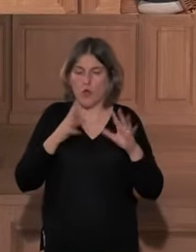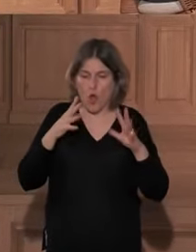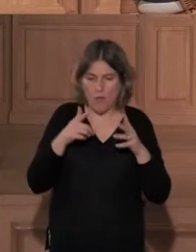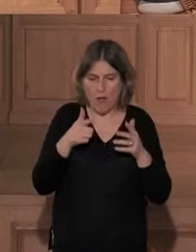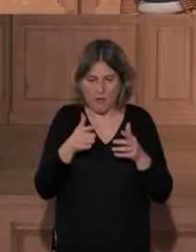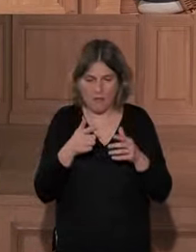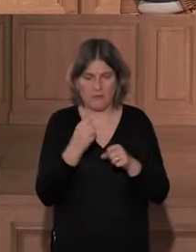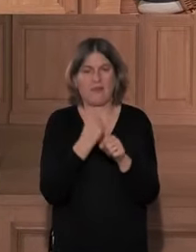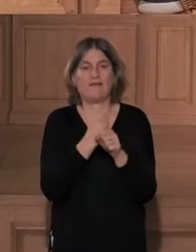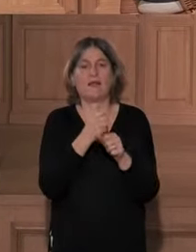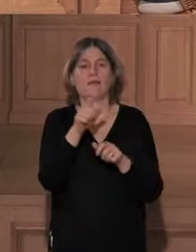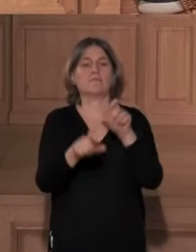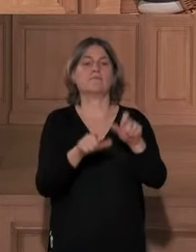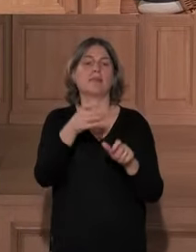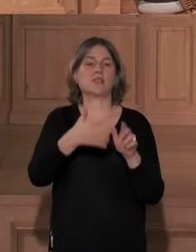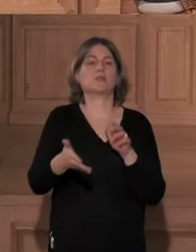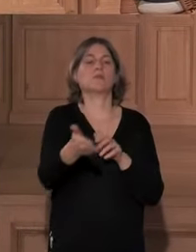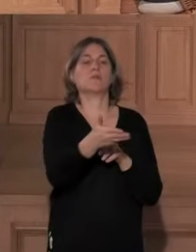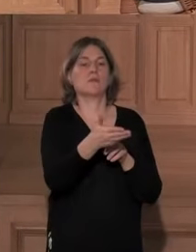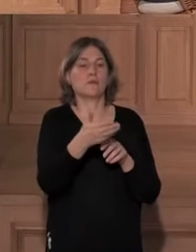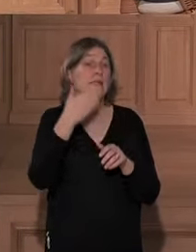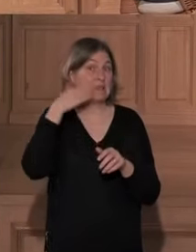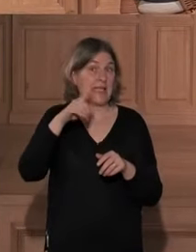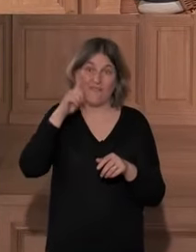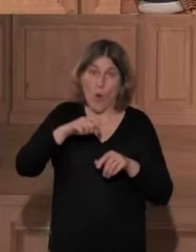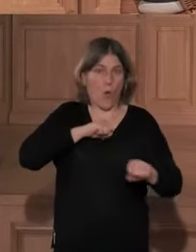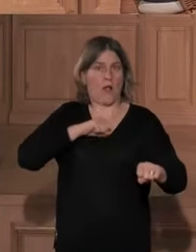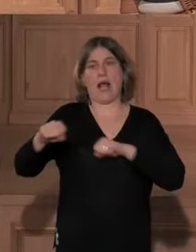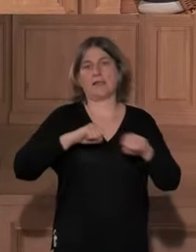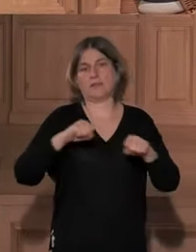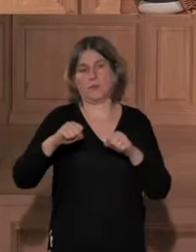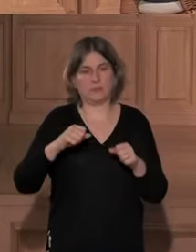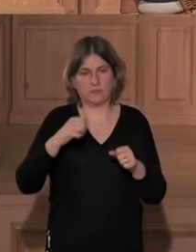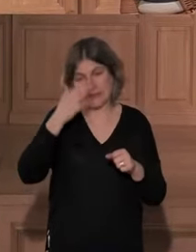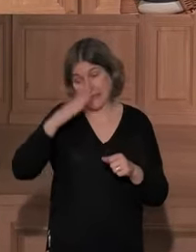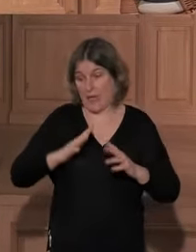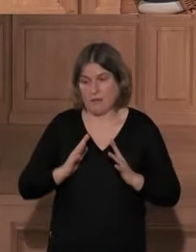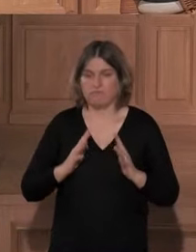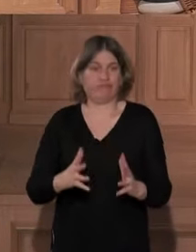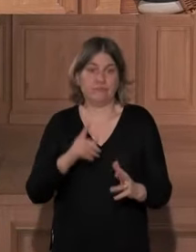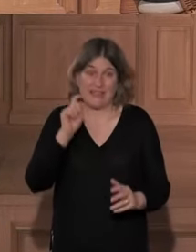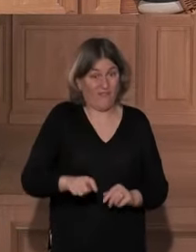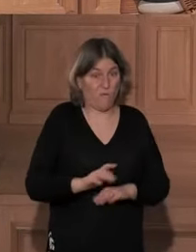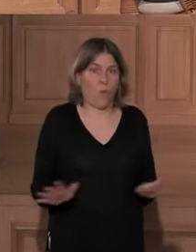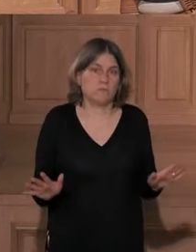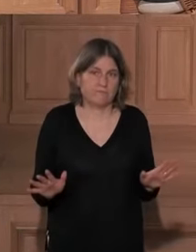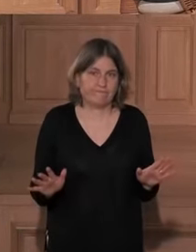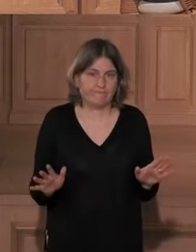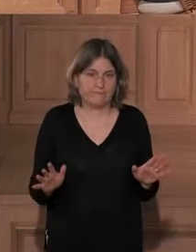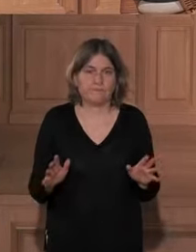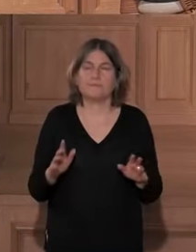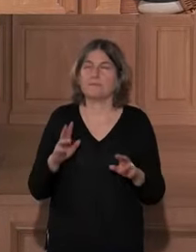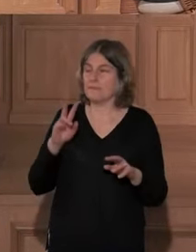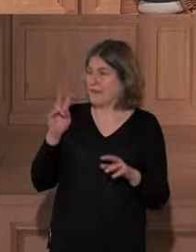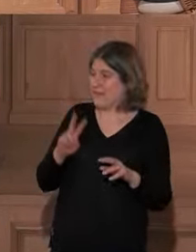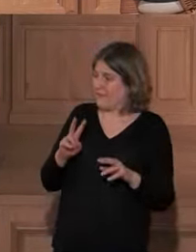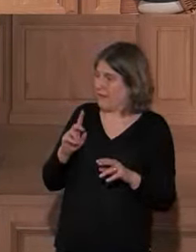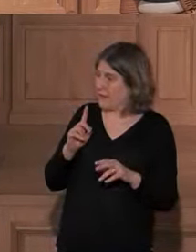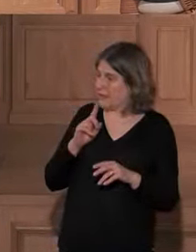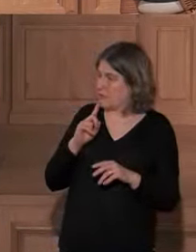qu'il fallait engager énormément d'actions. Nous, on a travaillé depuis